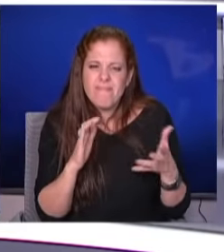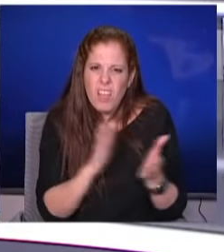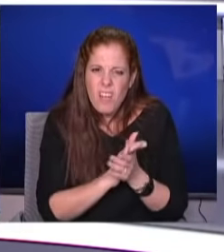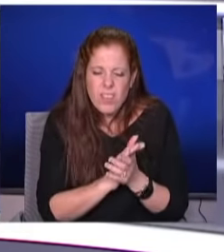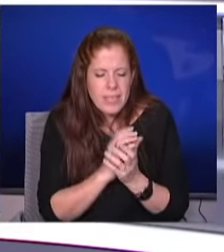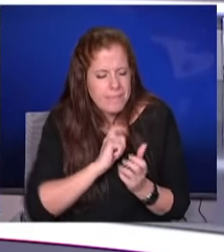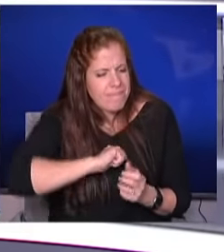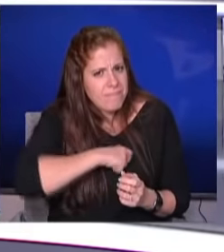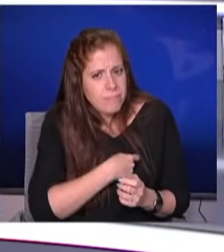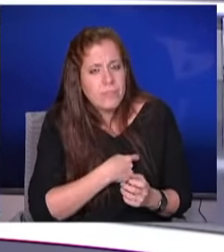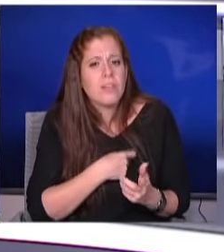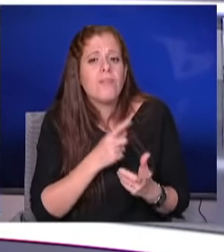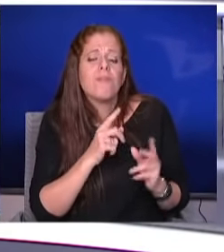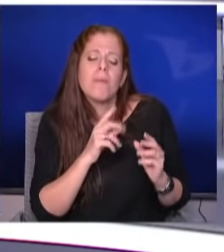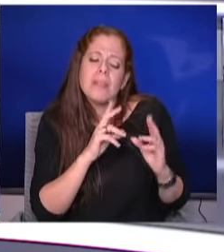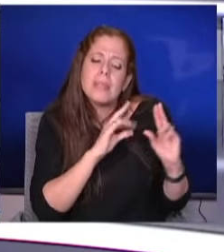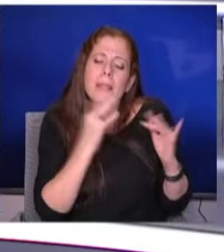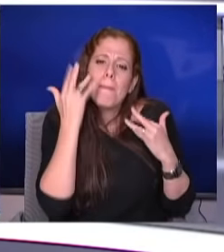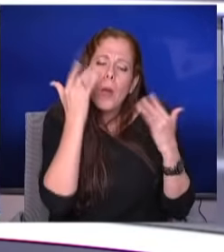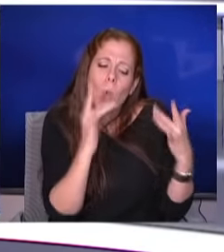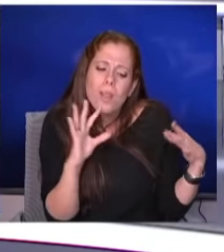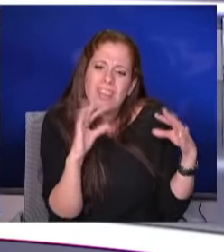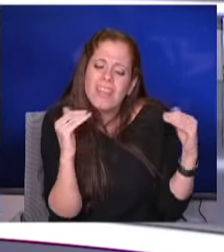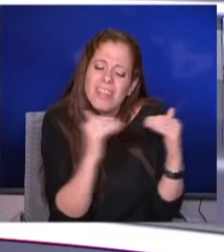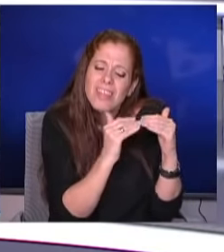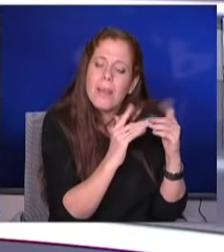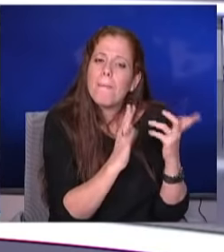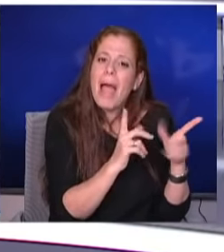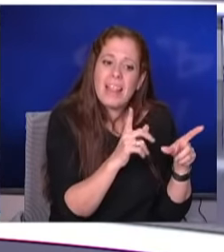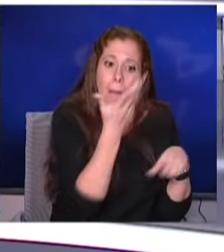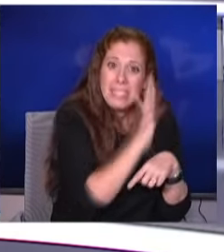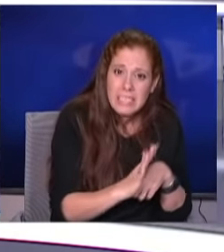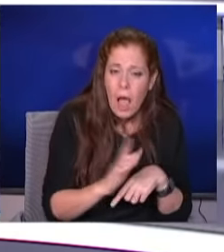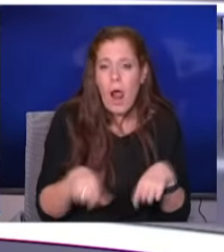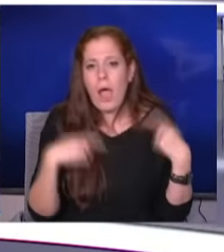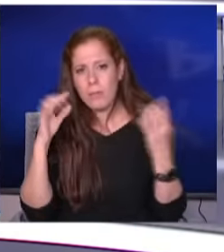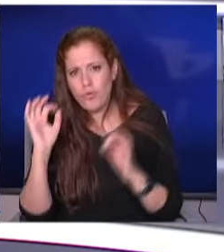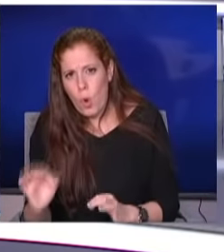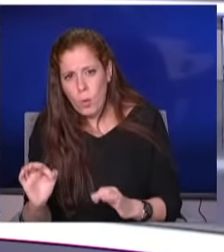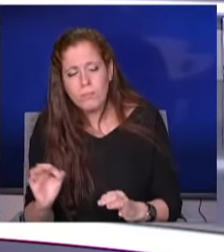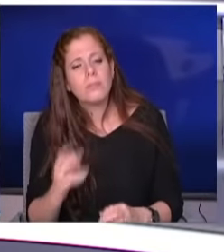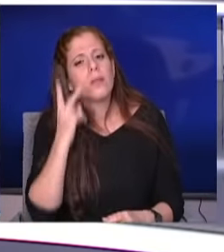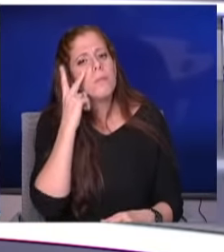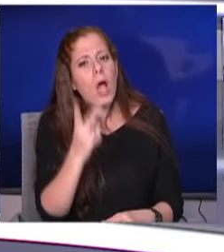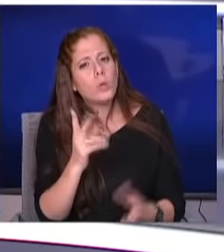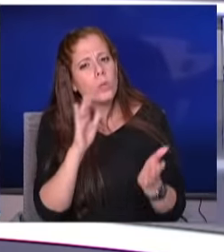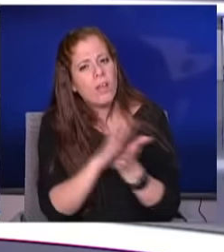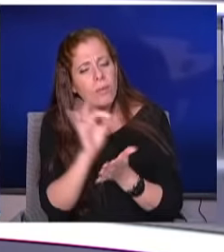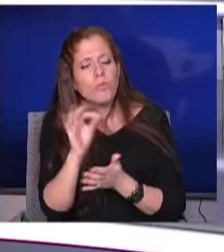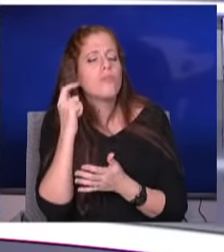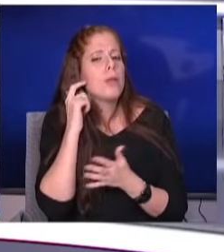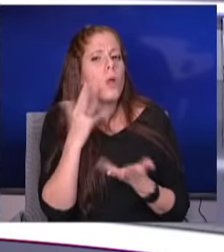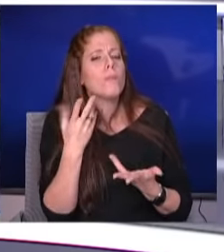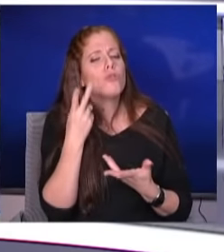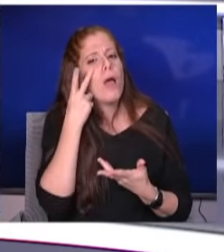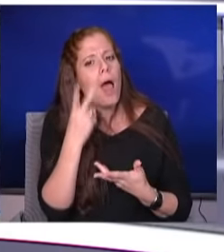לבין החיים האמיתיים שלו. ויקה טואן פגש את החברים והמורים מלימודי הקולנוע במכללת ספיר, שמע על מי שראה במצלמה